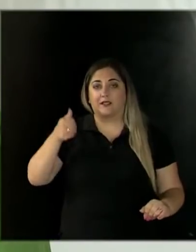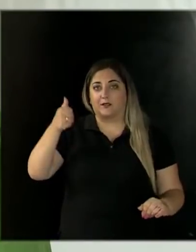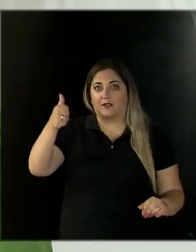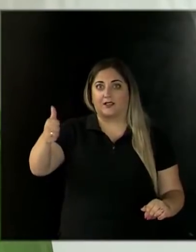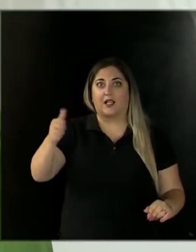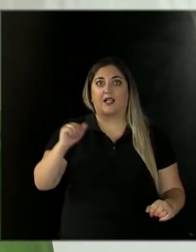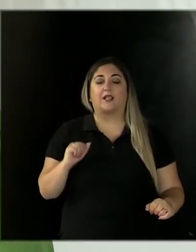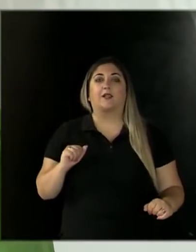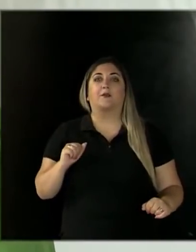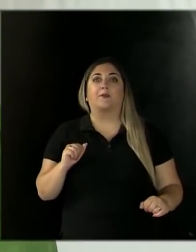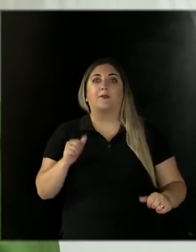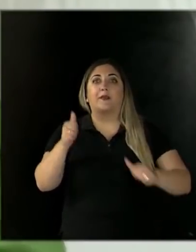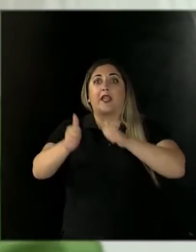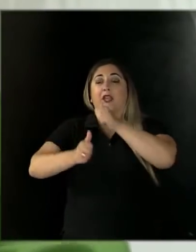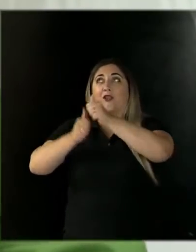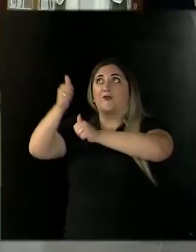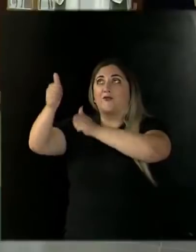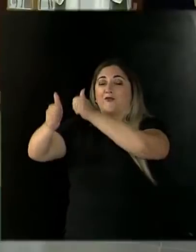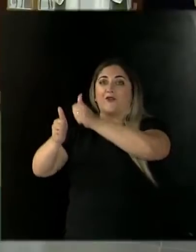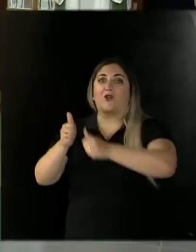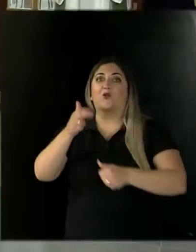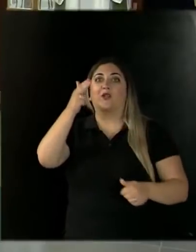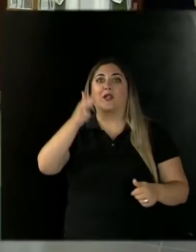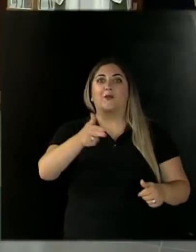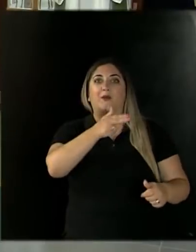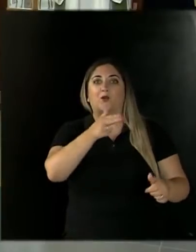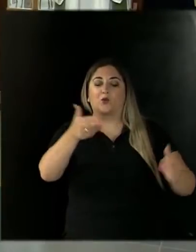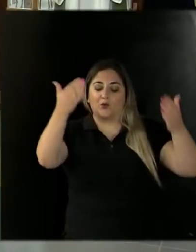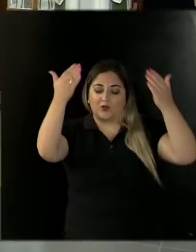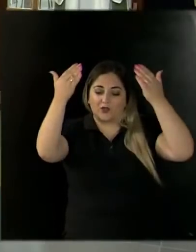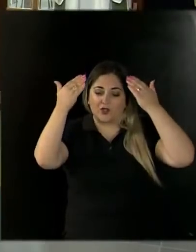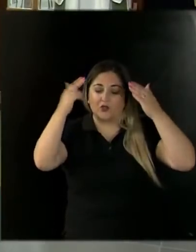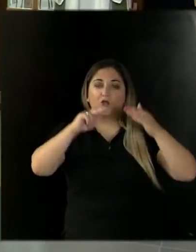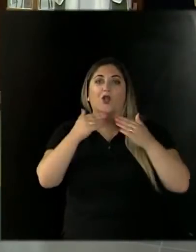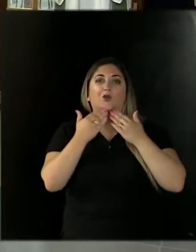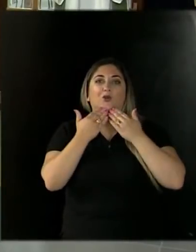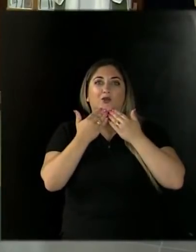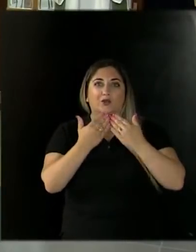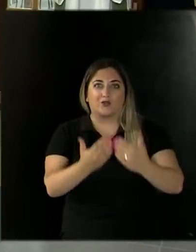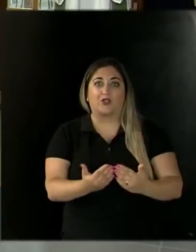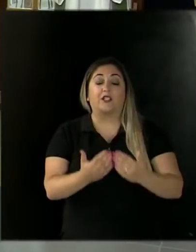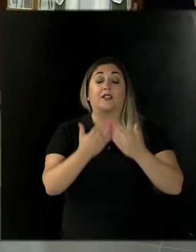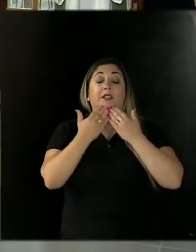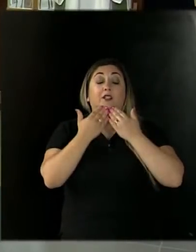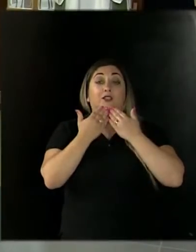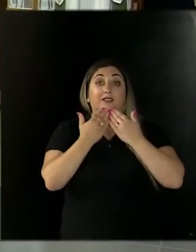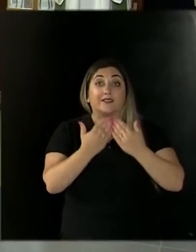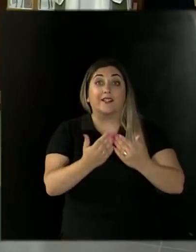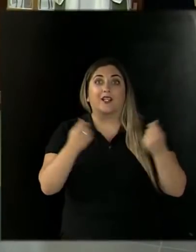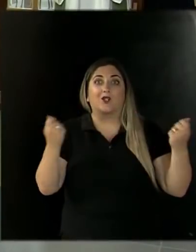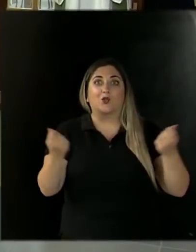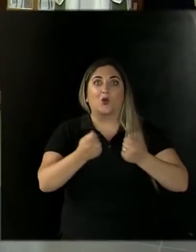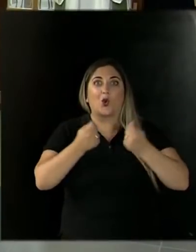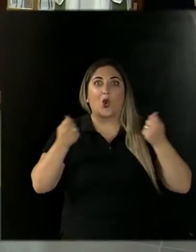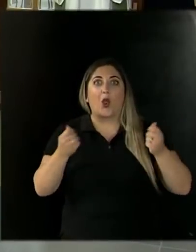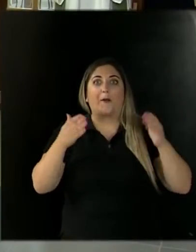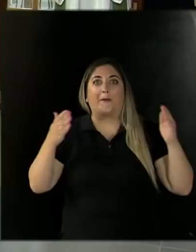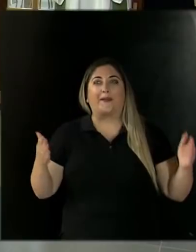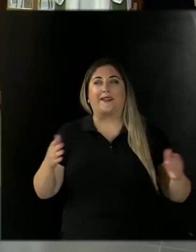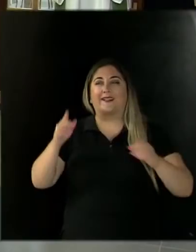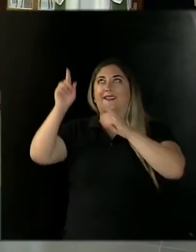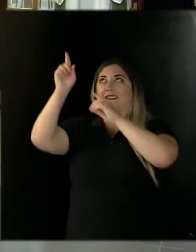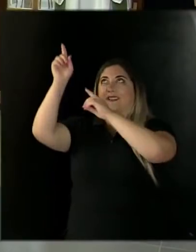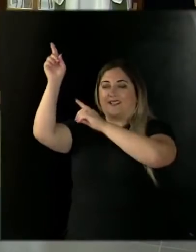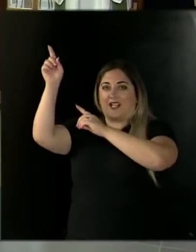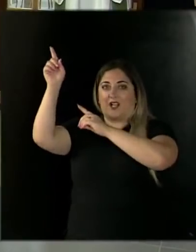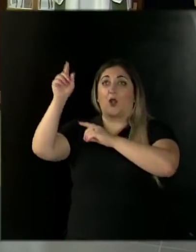fl-art lill-bnedmin ta' dida tajba. Infaħruk, inberkuk, nadurawk, natuġġieħ, irrodulek ħajr